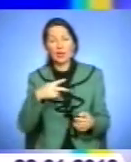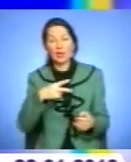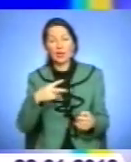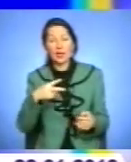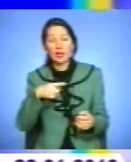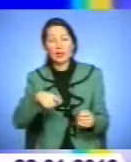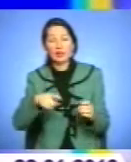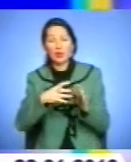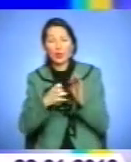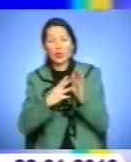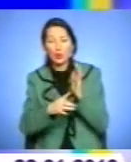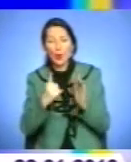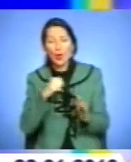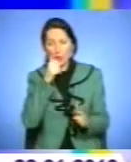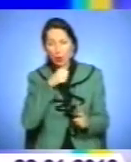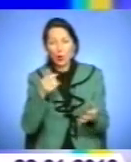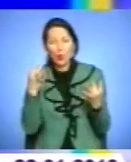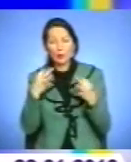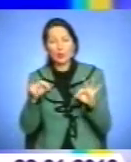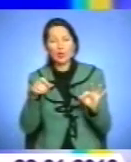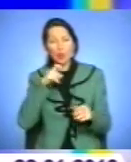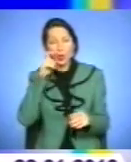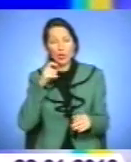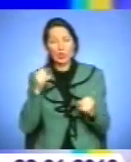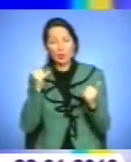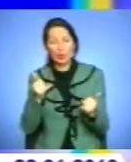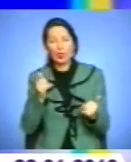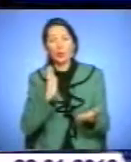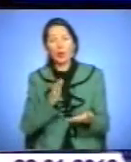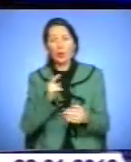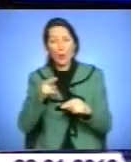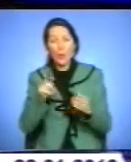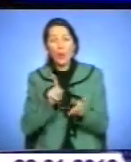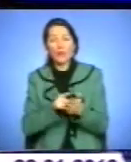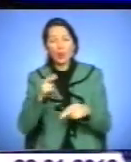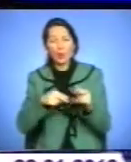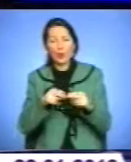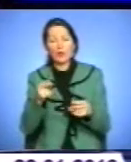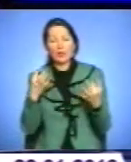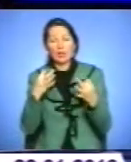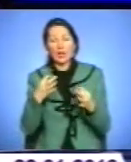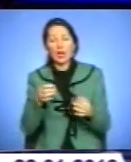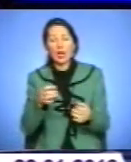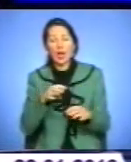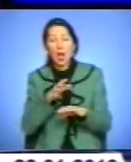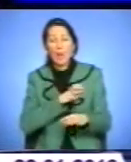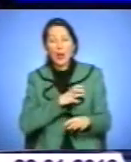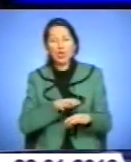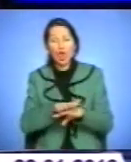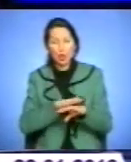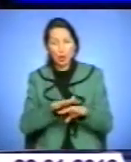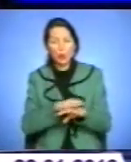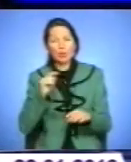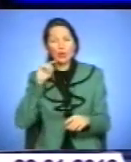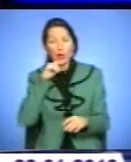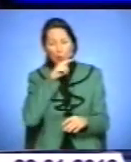примножити надбання минулих поколінь українців, будуючи заможне суспільство, конкурентно спроможну економіку та ефективну державу. Я